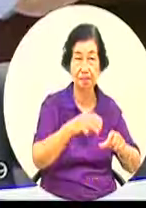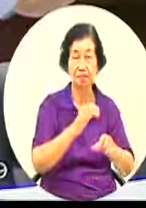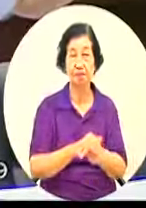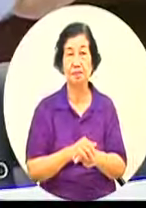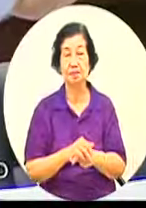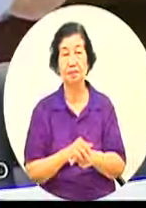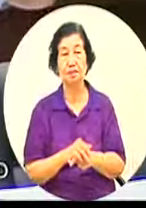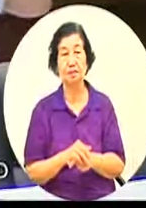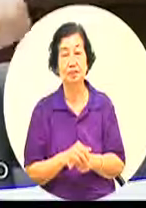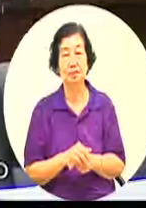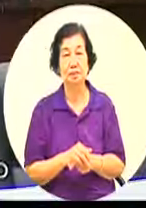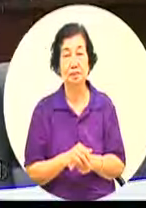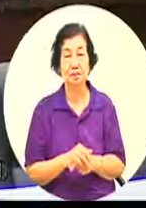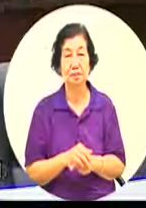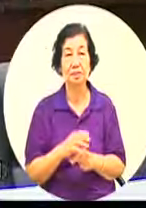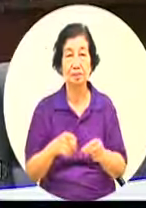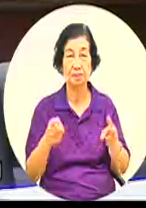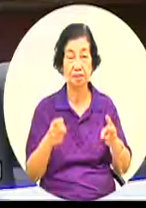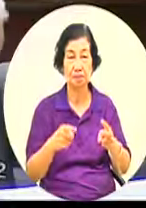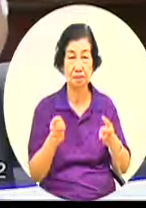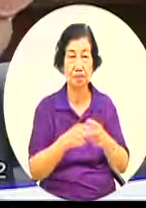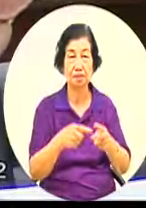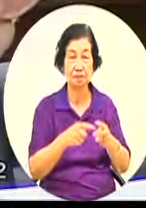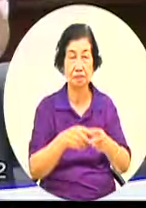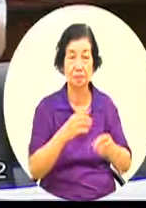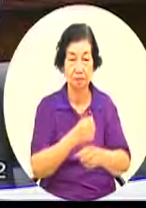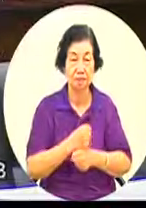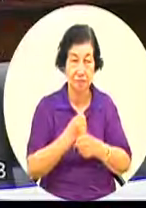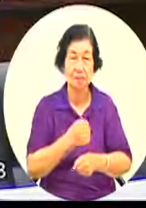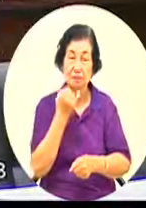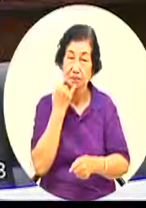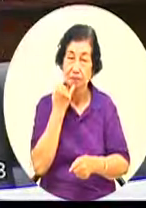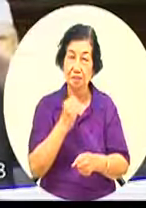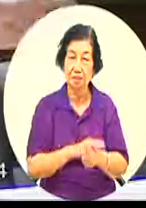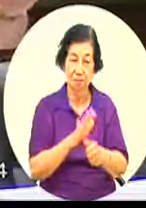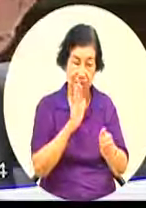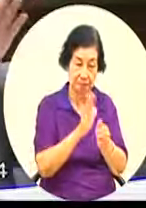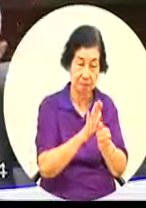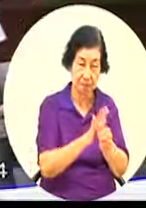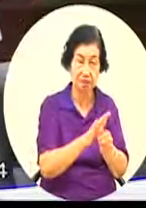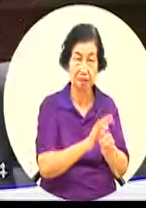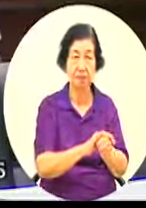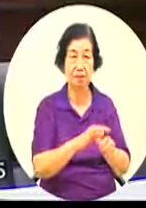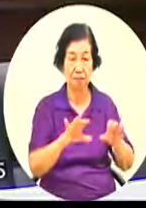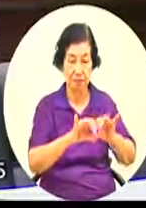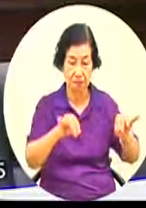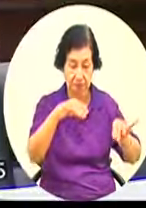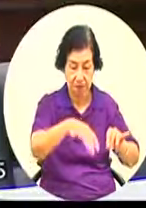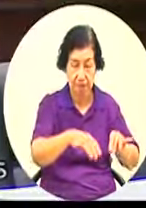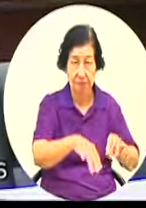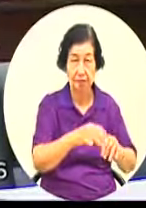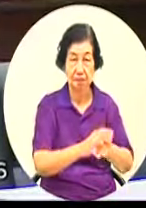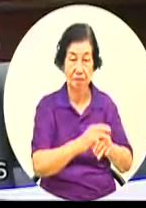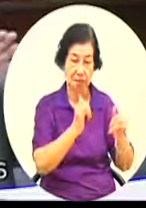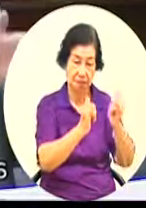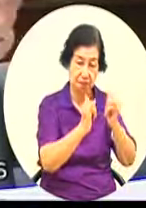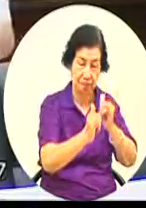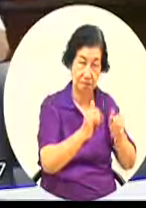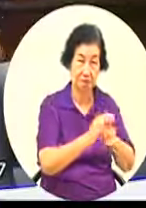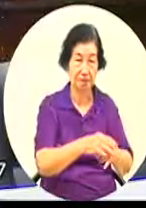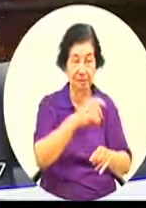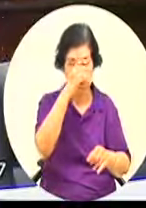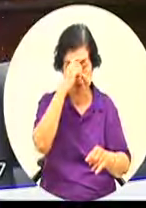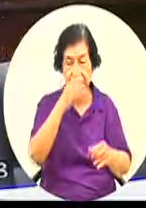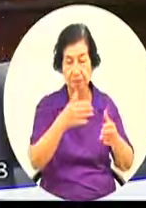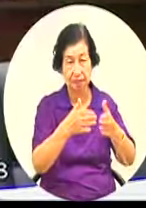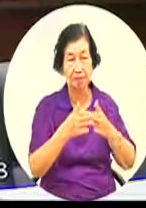的，小马也好，我觉得都可以带动地方的这样的，趁着这个的市民的需求，我们办